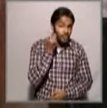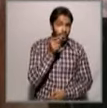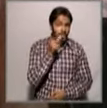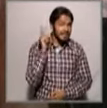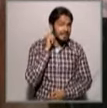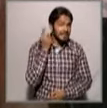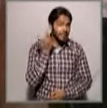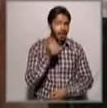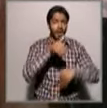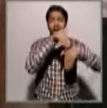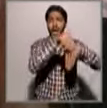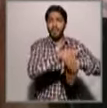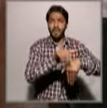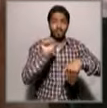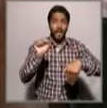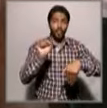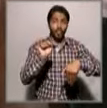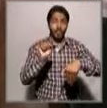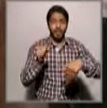السلام. هو سيدنا جبريل ليه قبر؟